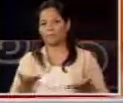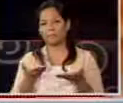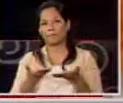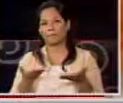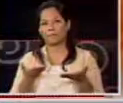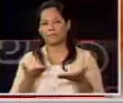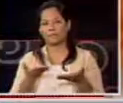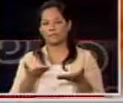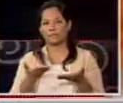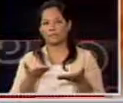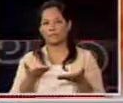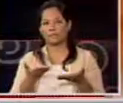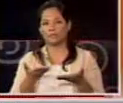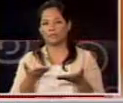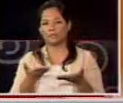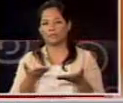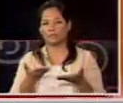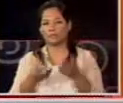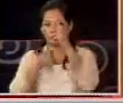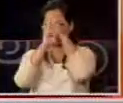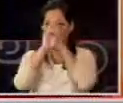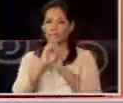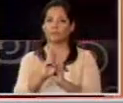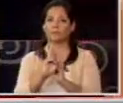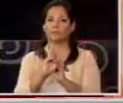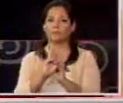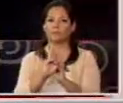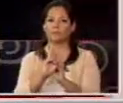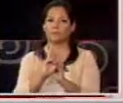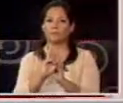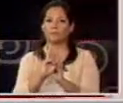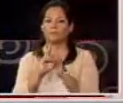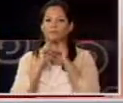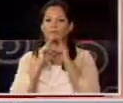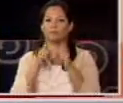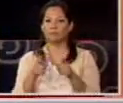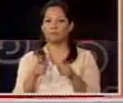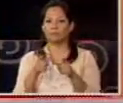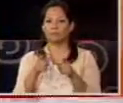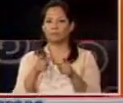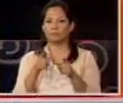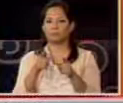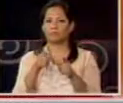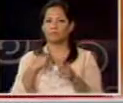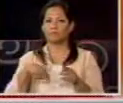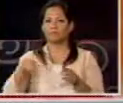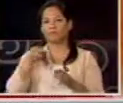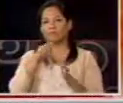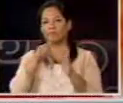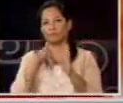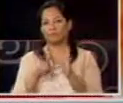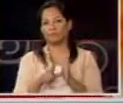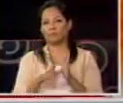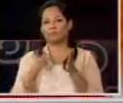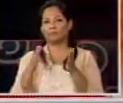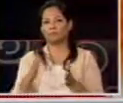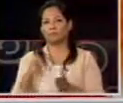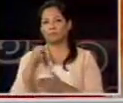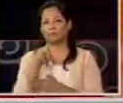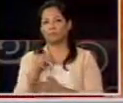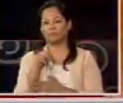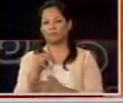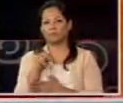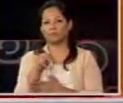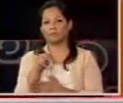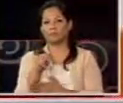ay ginagalang po namin yung naging sagot. At kami naman po bilang mga abogado, kinakailangan lang po